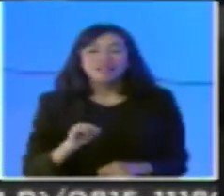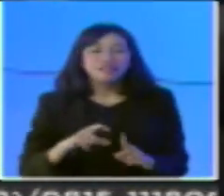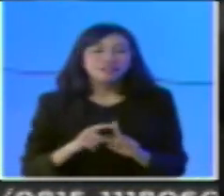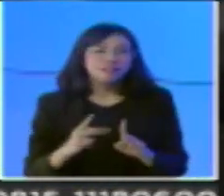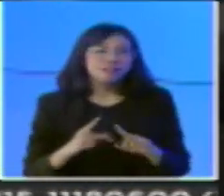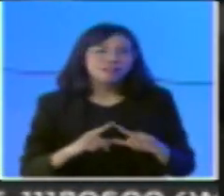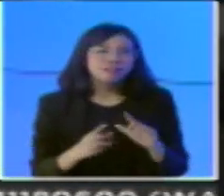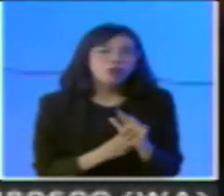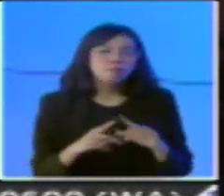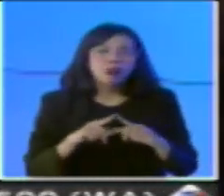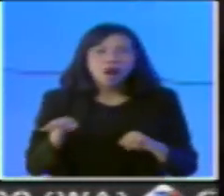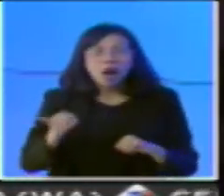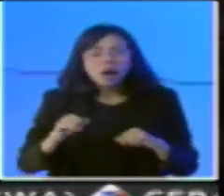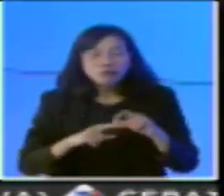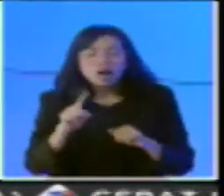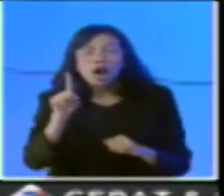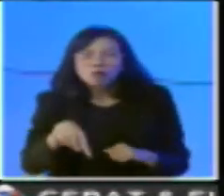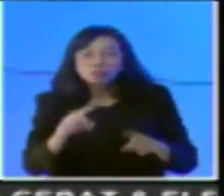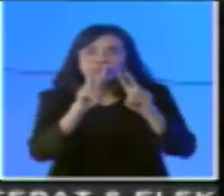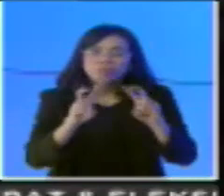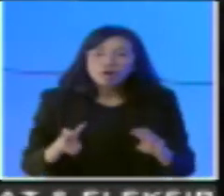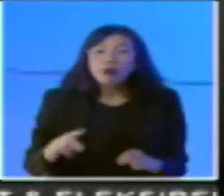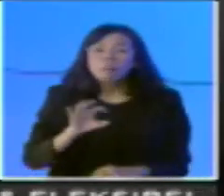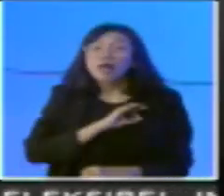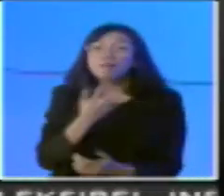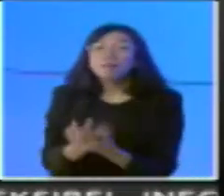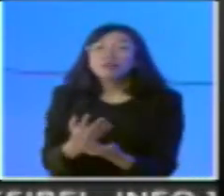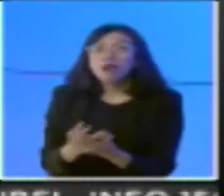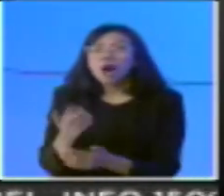Kapolri. Presiden memberikan waktu bulan Desember ini untuk